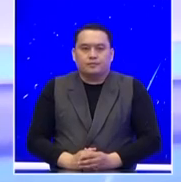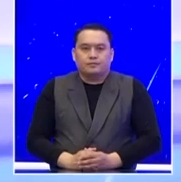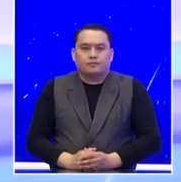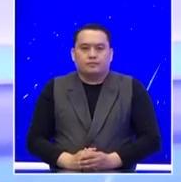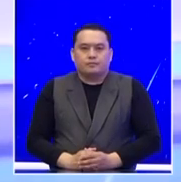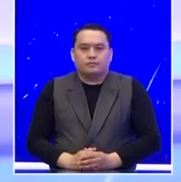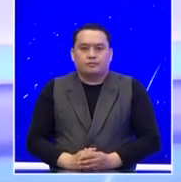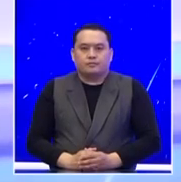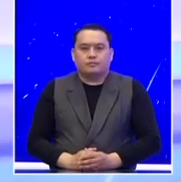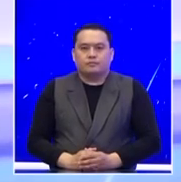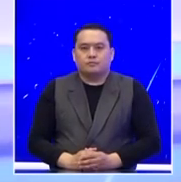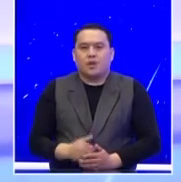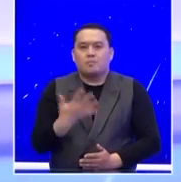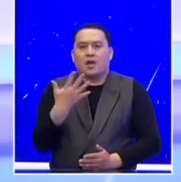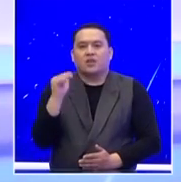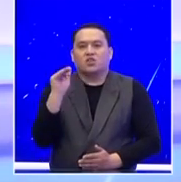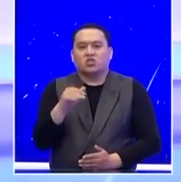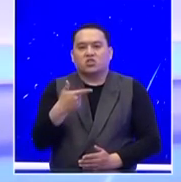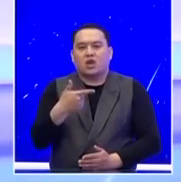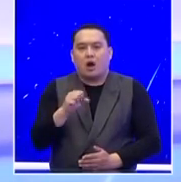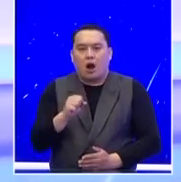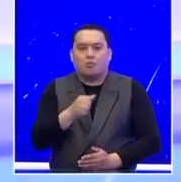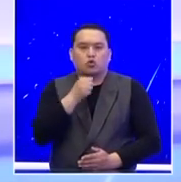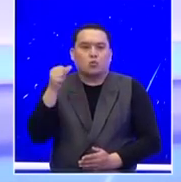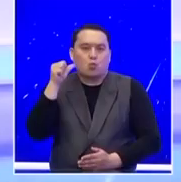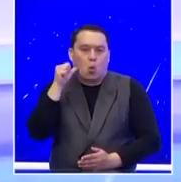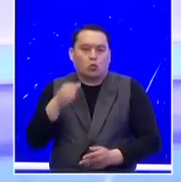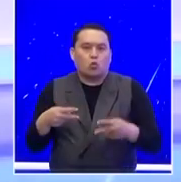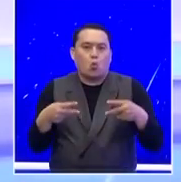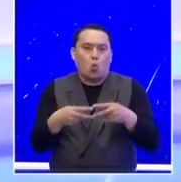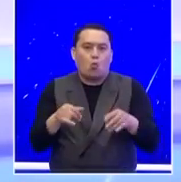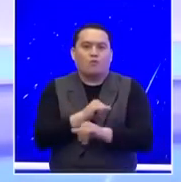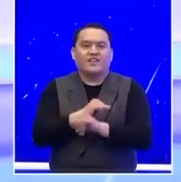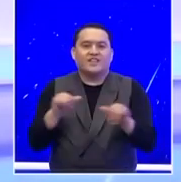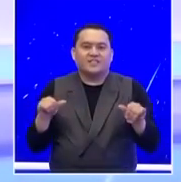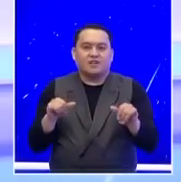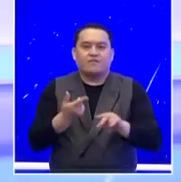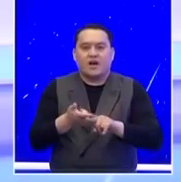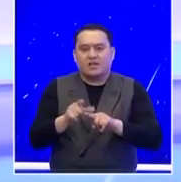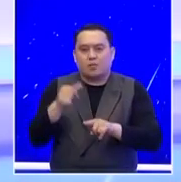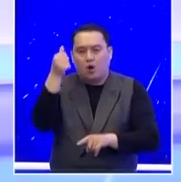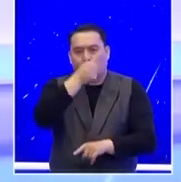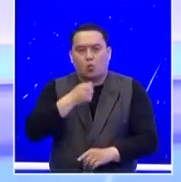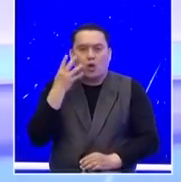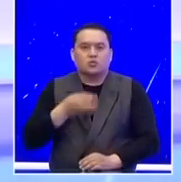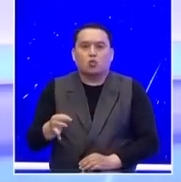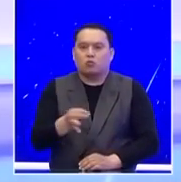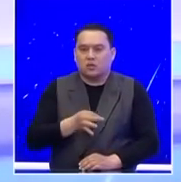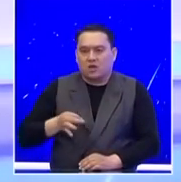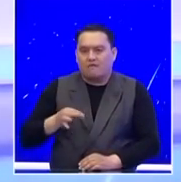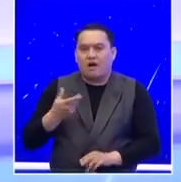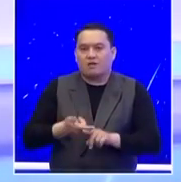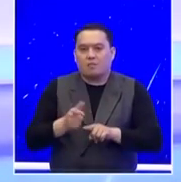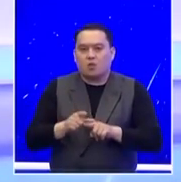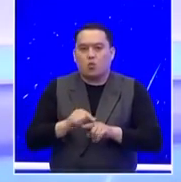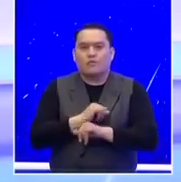К другим событиям. На 5000 гектаров по сравнению с прошлым годом увеличилось количество пассивных площадей в Алматинской области. В этом году